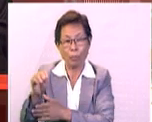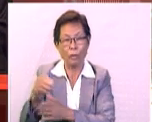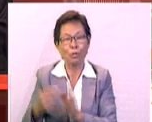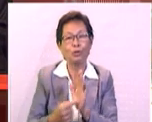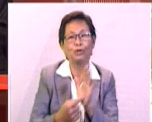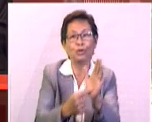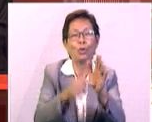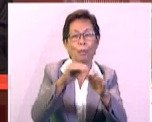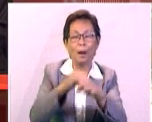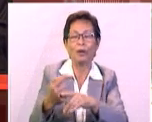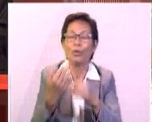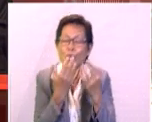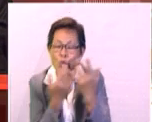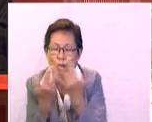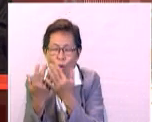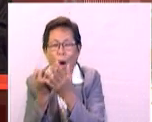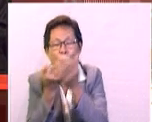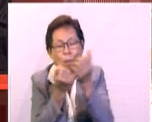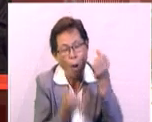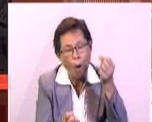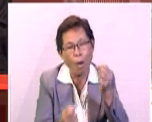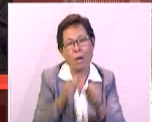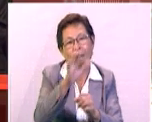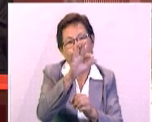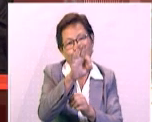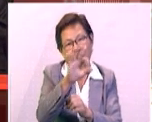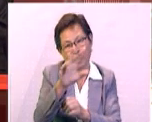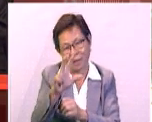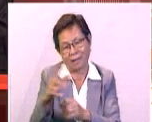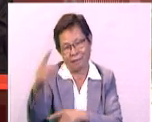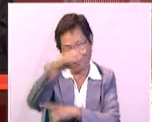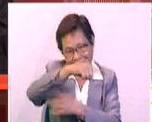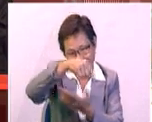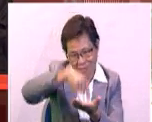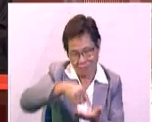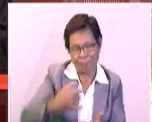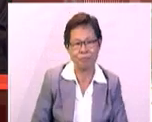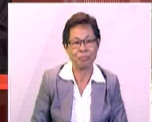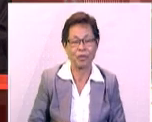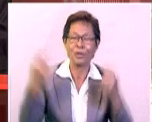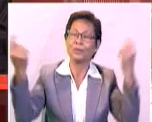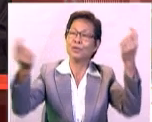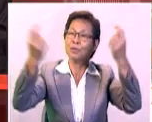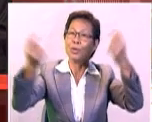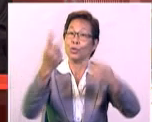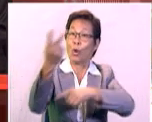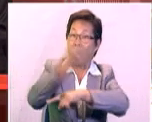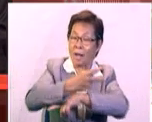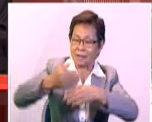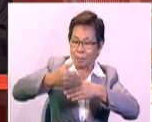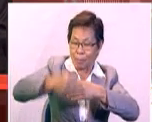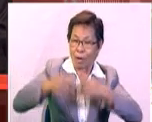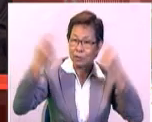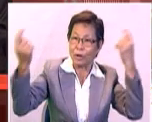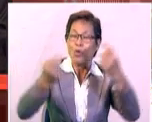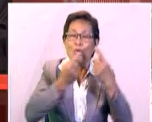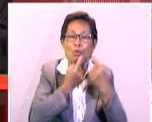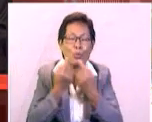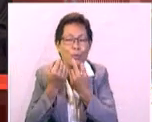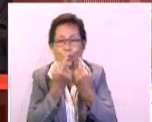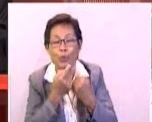pada hari ulang tahun kelahiran beliau ke-93 hari ini. Ya, ia disambut hanya dua hari selepas sambutan ulang